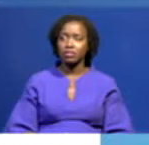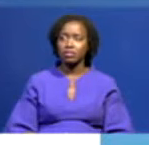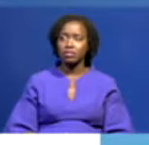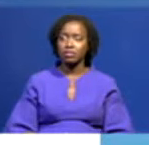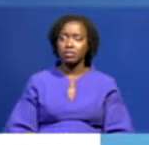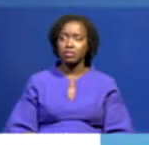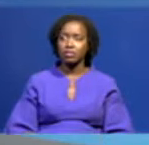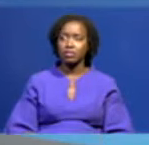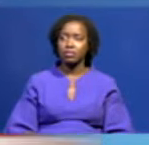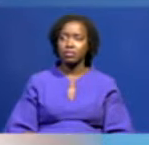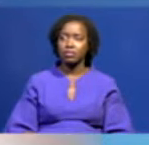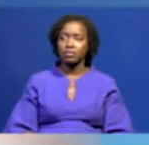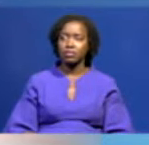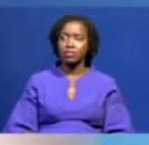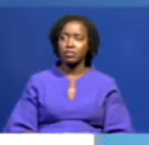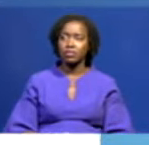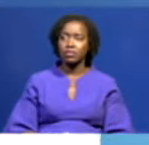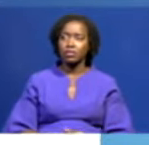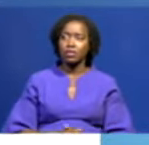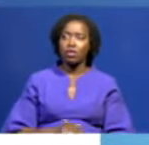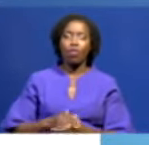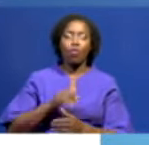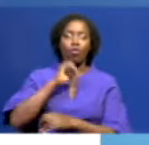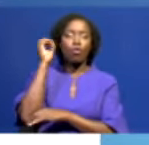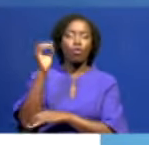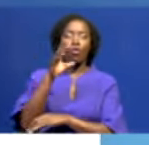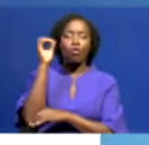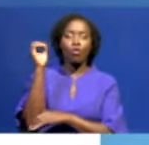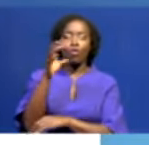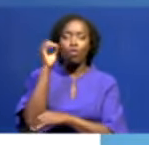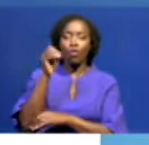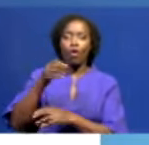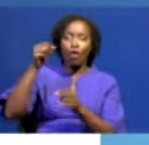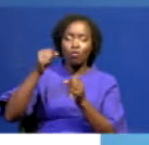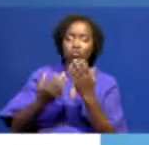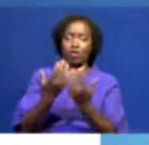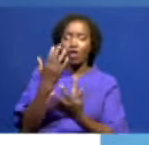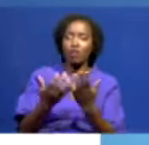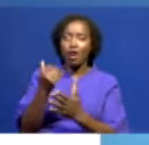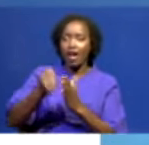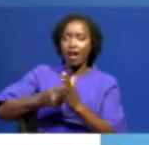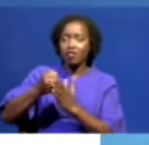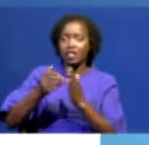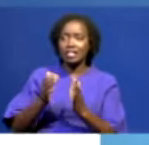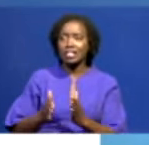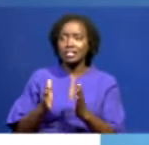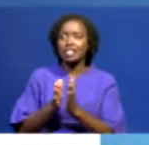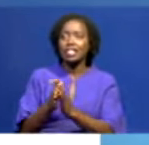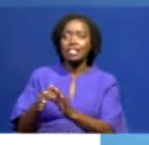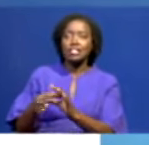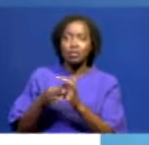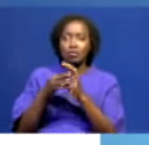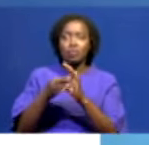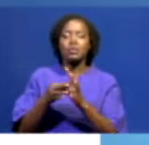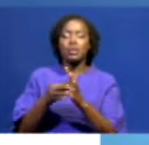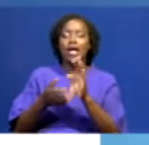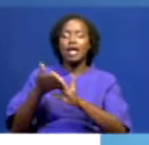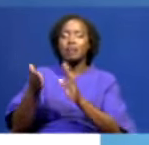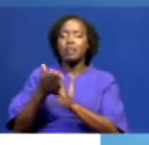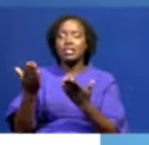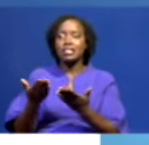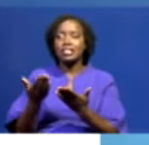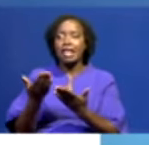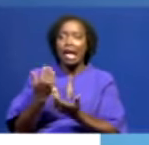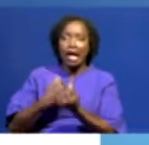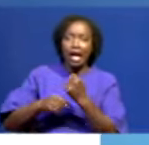Tukisonga mbele, wazima moto wa kaunti ya Nairobi kwa ushirikiano na kundi la ushirikishi wa usimamizi wa majanga waliandaa